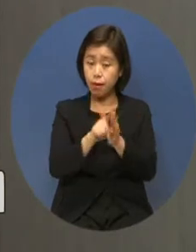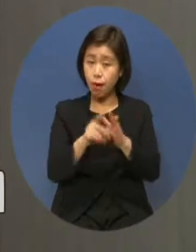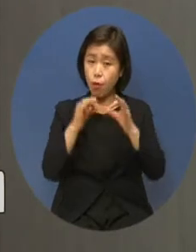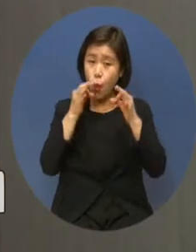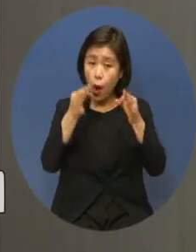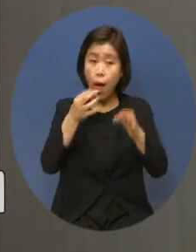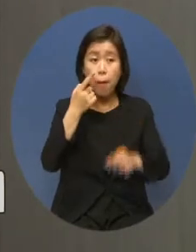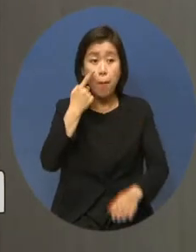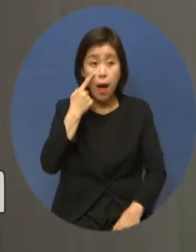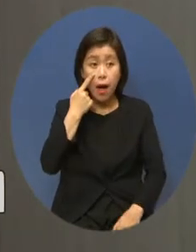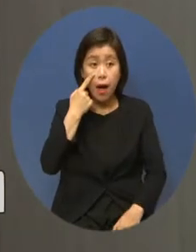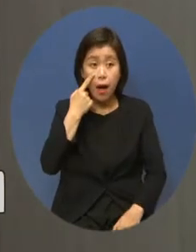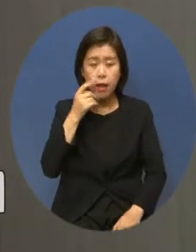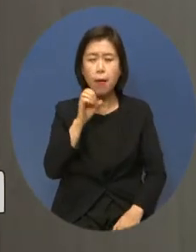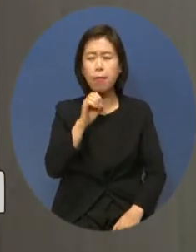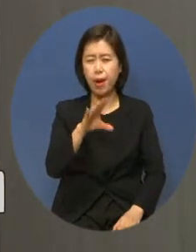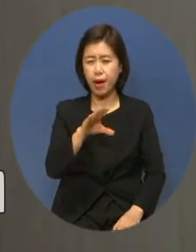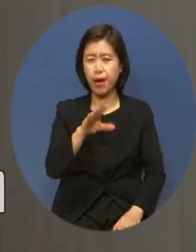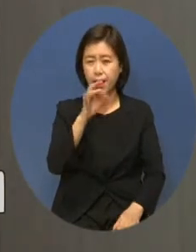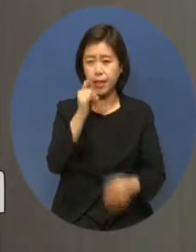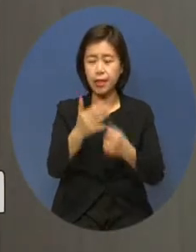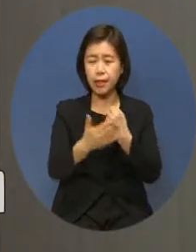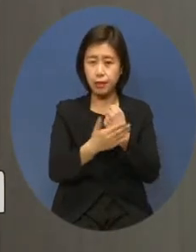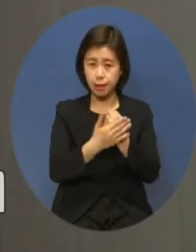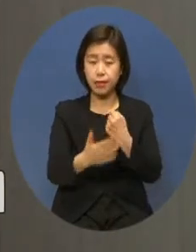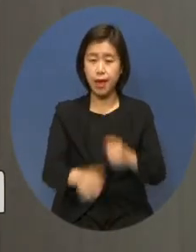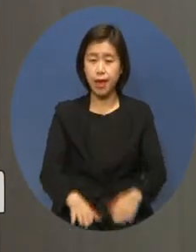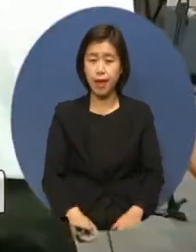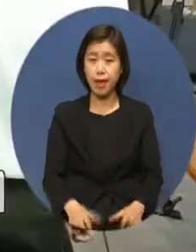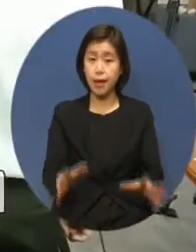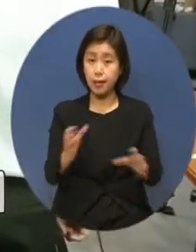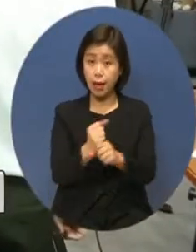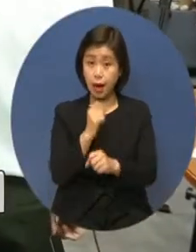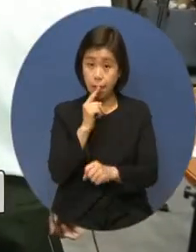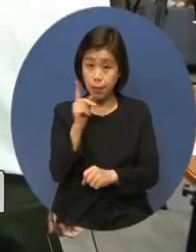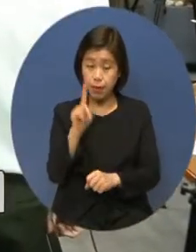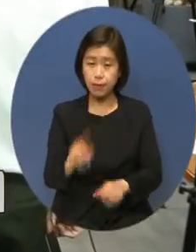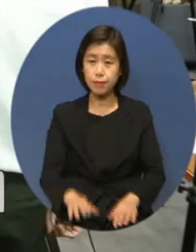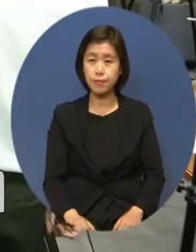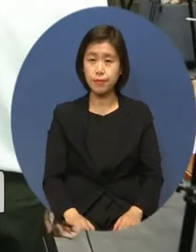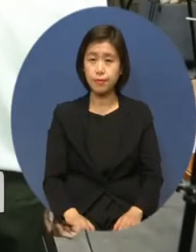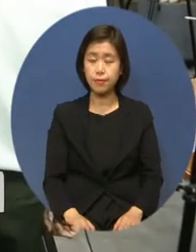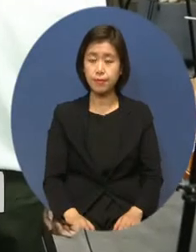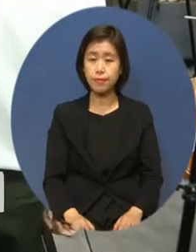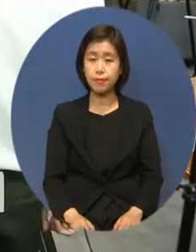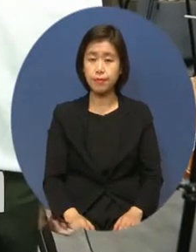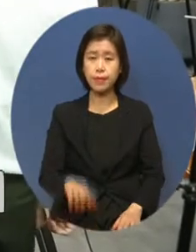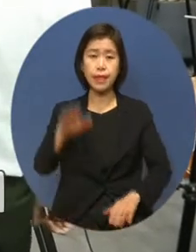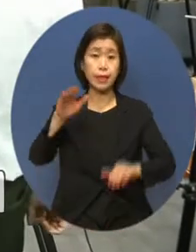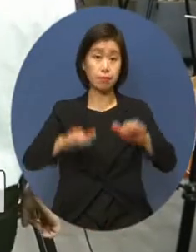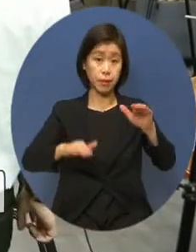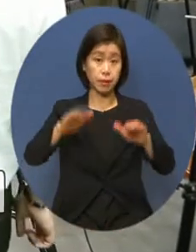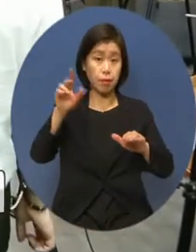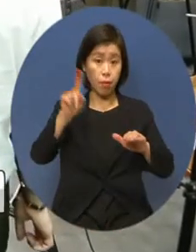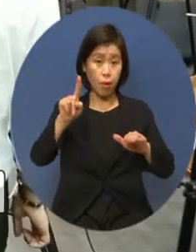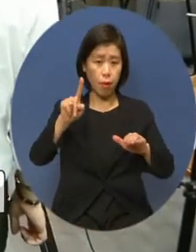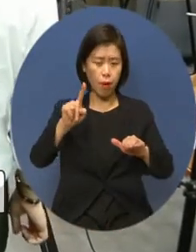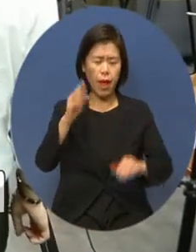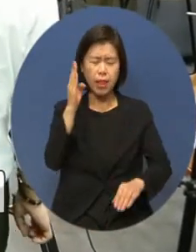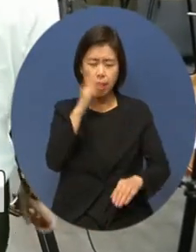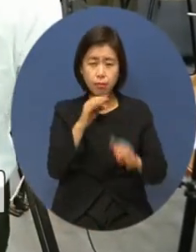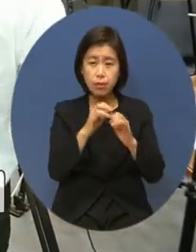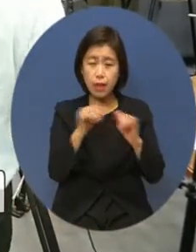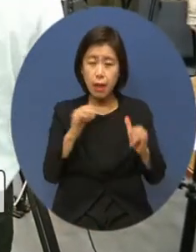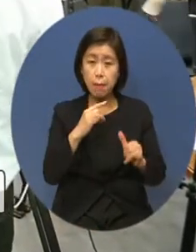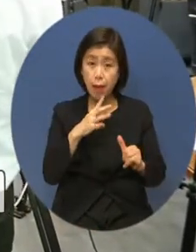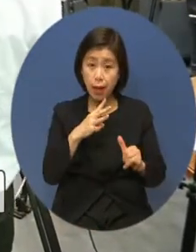그런 부분들에 있어서 그러니까 중요한 것은 이제 정리해서 말씀을 드리면 차별은 아주 나쁜 어떤 사람들만 하는 게 아니라 우리는